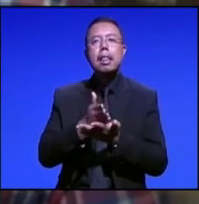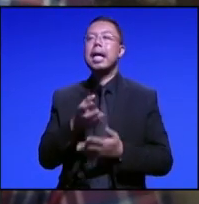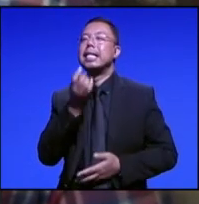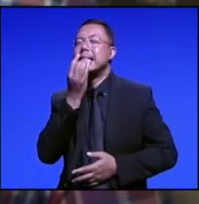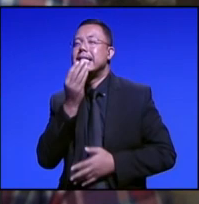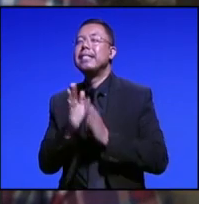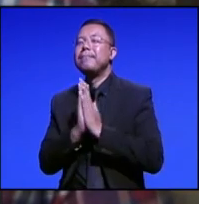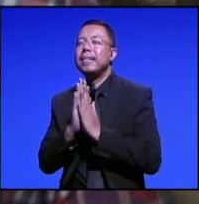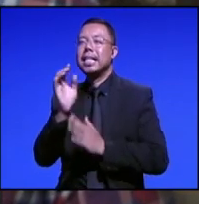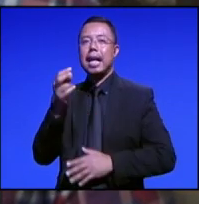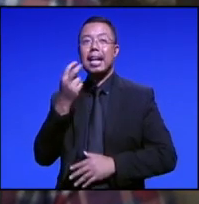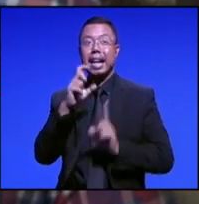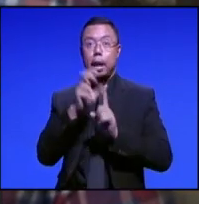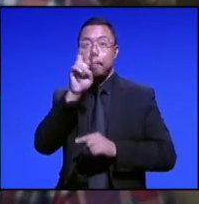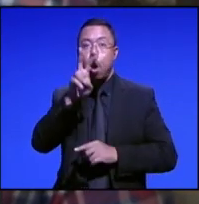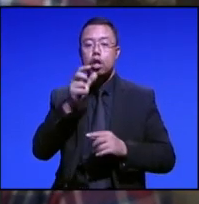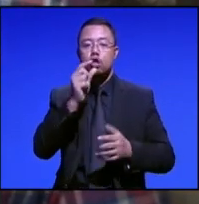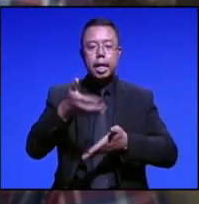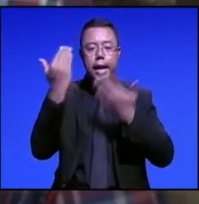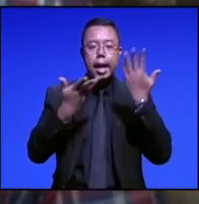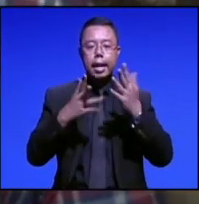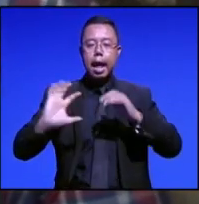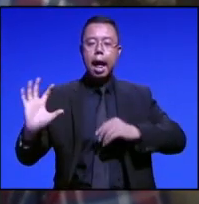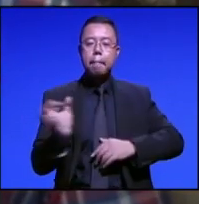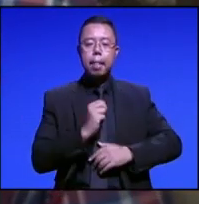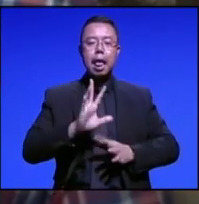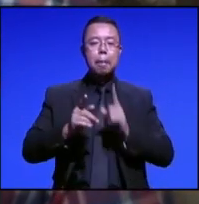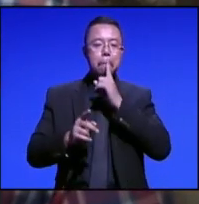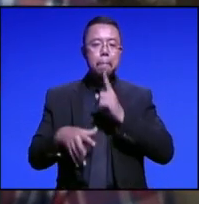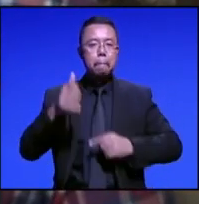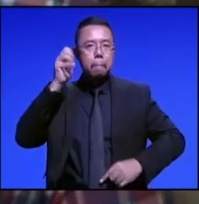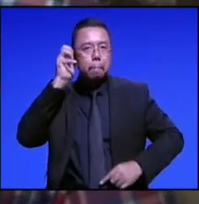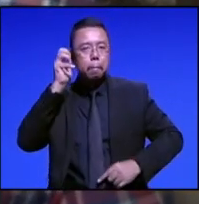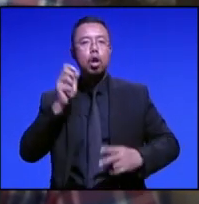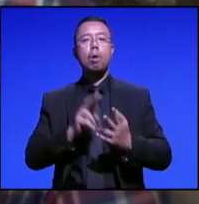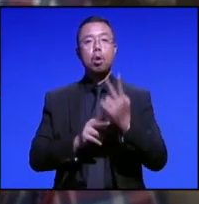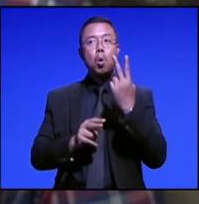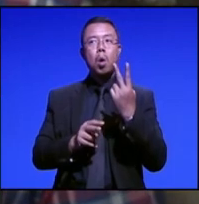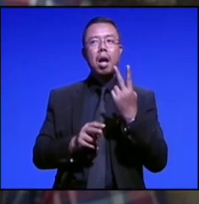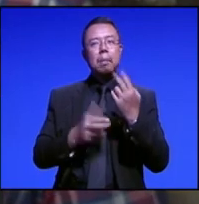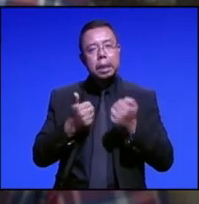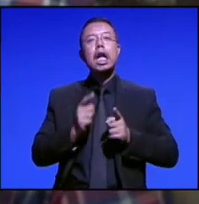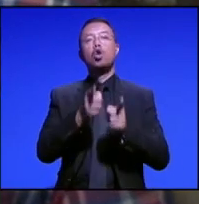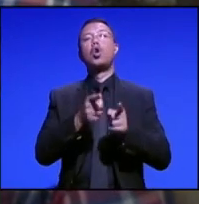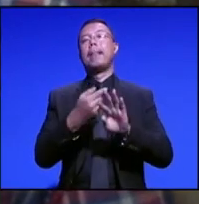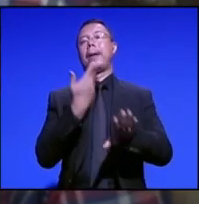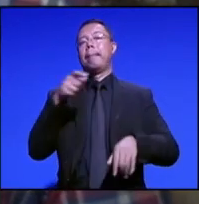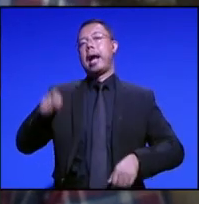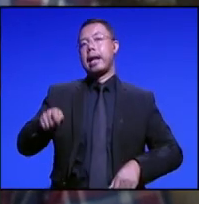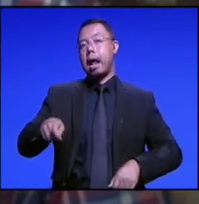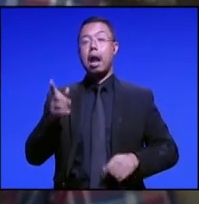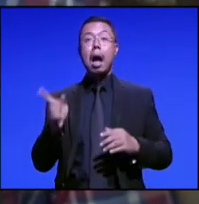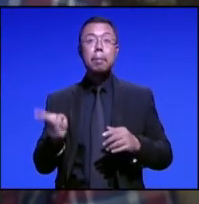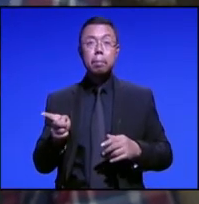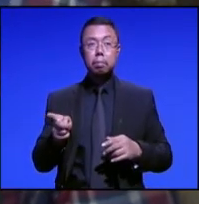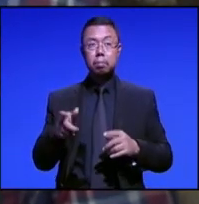Pengawas, baik penggeledahan, penyitaan, ataupun penyadapan. Poin selanjutnya adalah rawan digugat pra-peradilan. Karena bagaimana